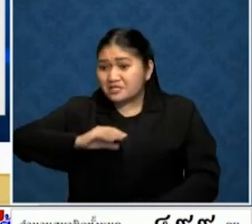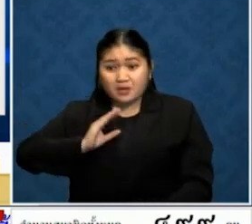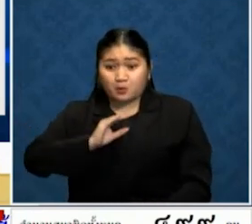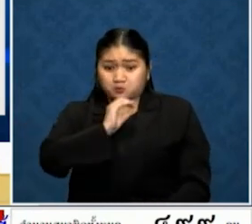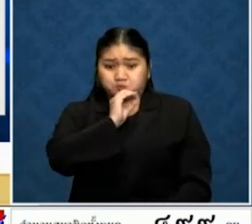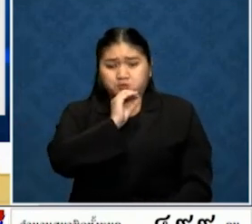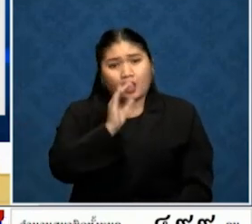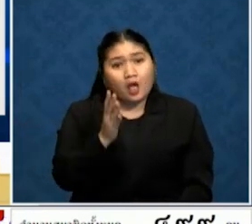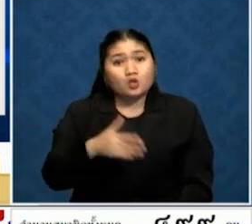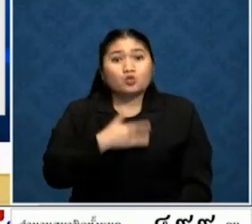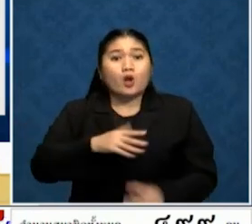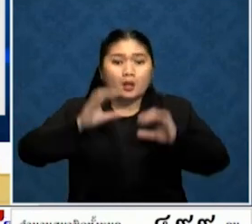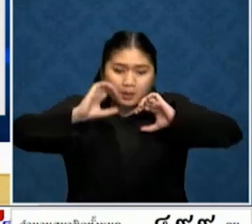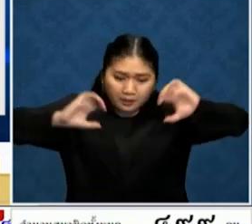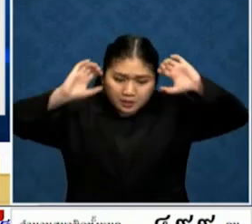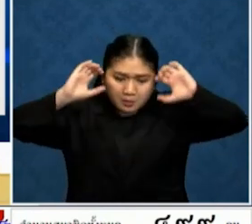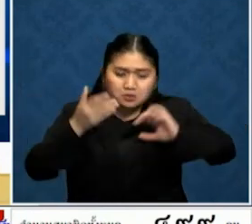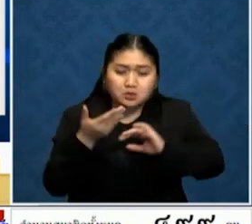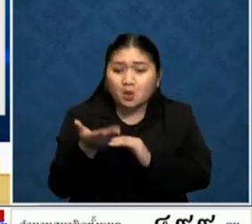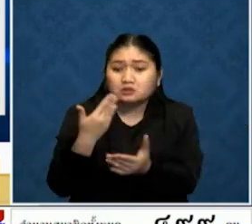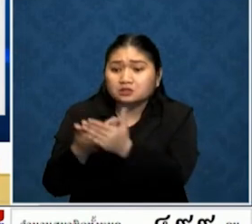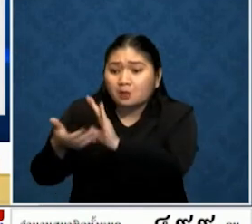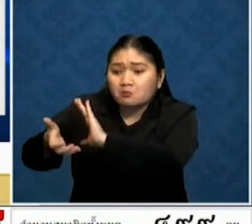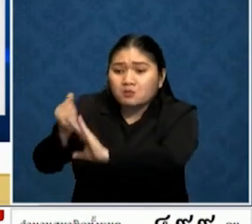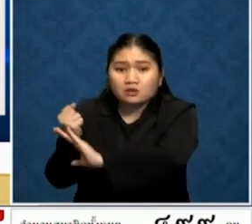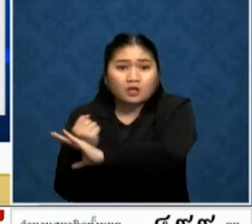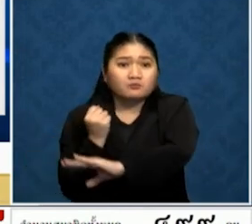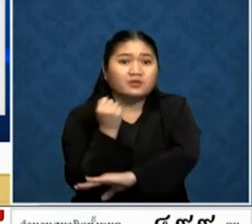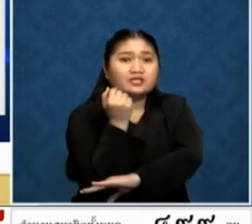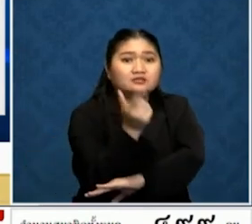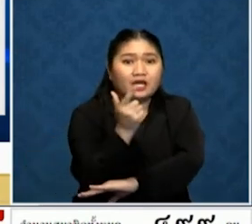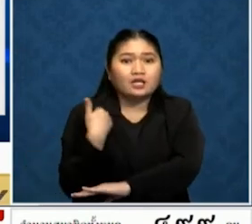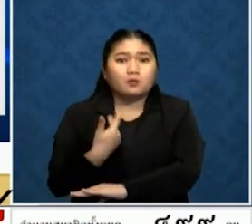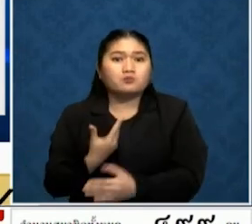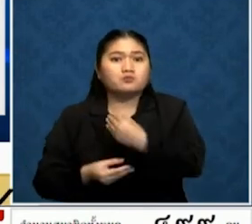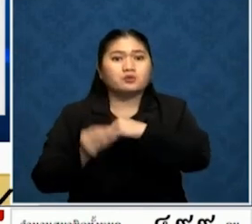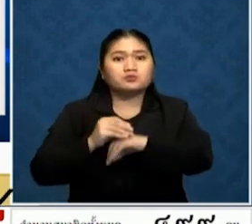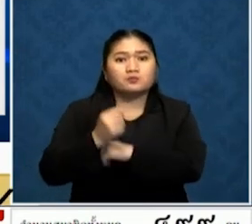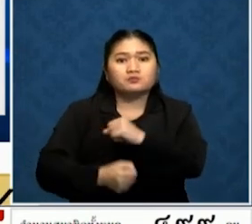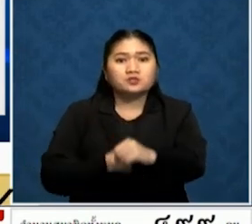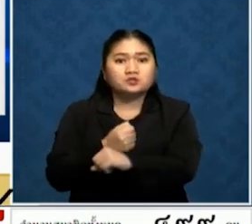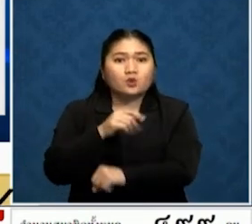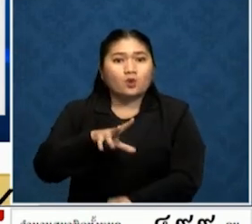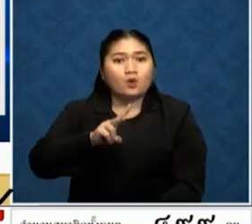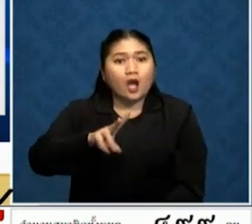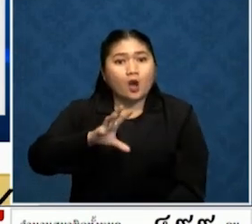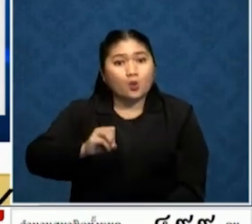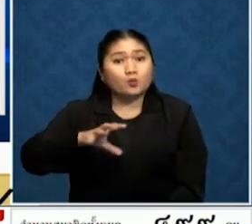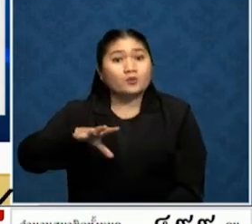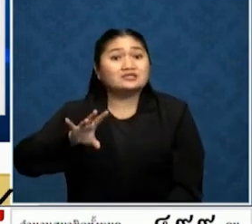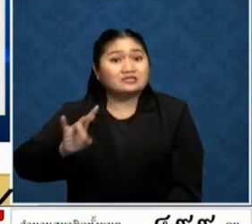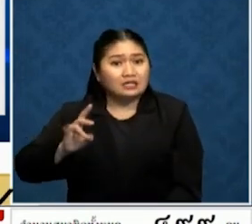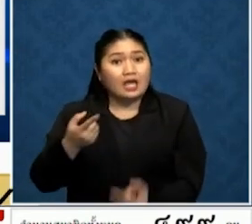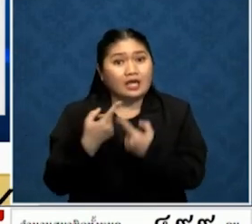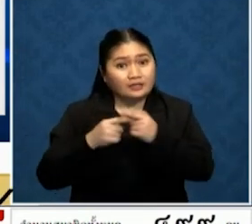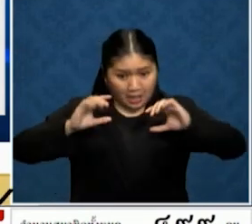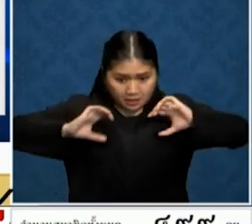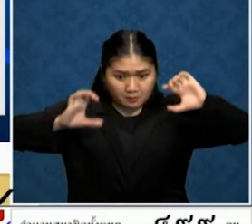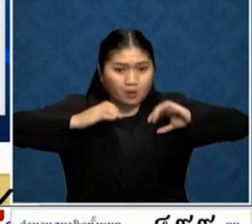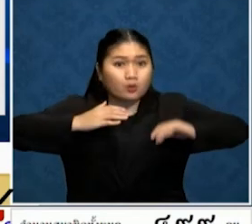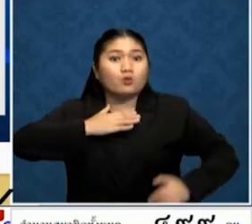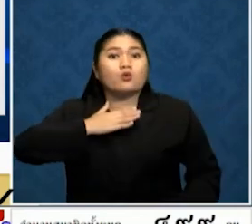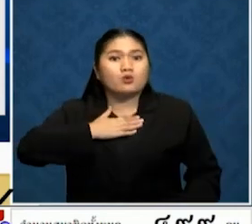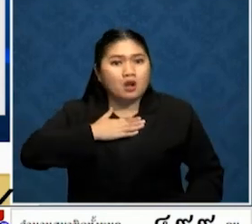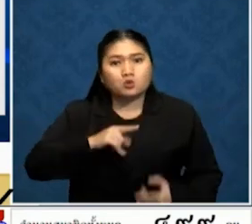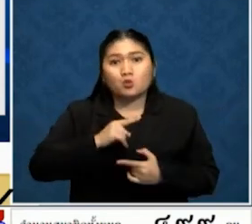ถึงแม้รัฐบาลจะขอเบิกจ่ายเงินงบประมาณเพิ่มเติมปี2567แต่รัฐบาลเราเองนะคะก็